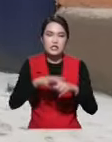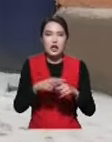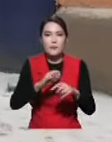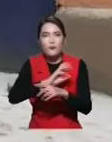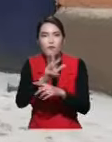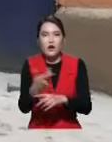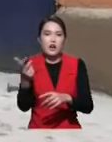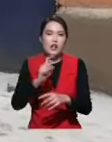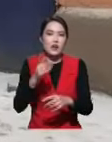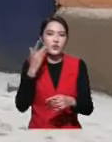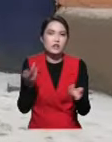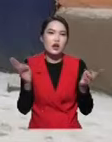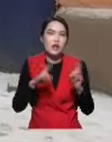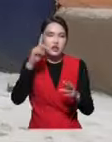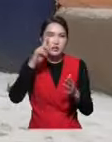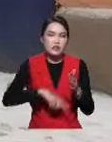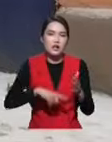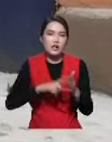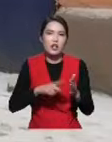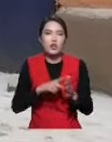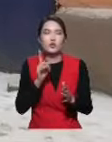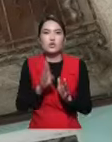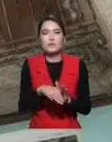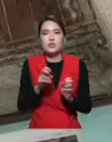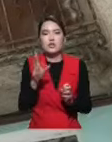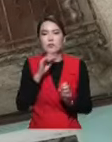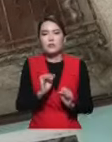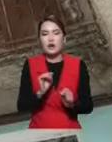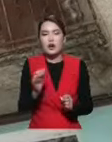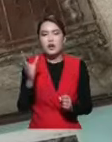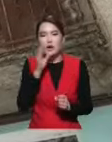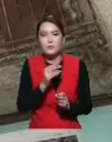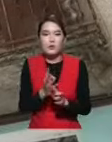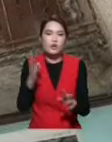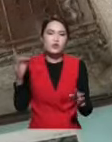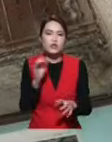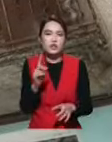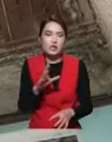это значит, остается только надеяться, что за этими стенами никто не использует очередную